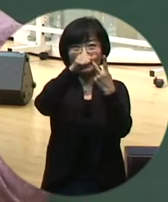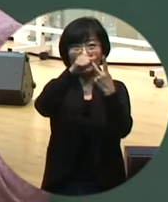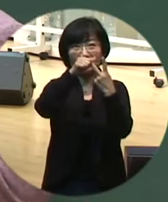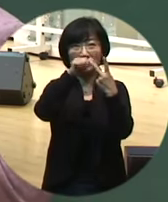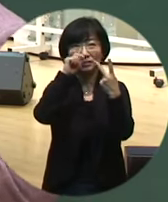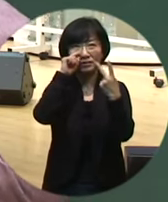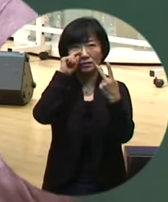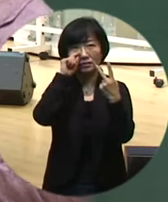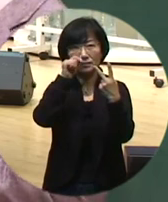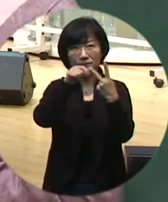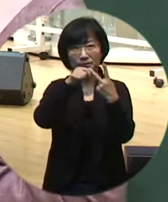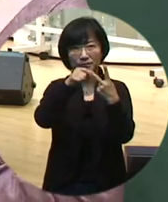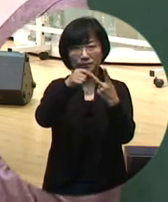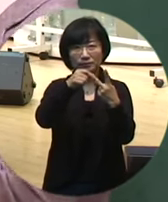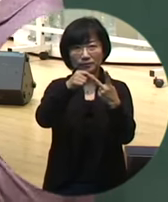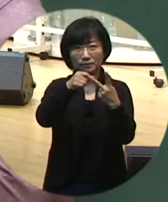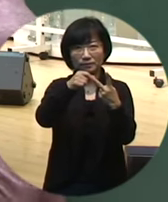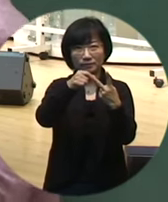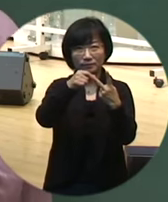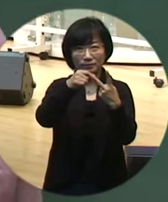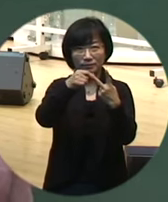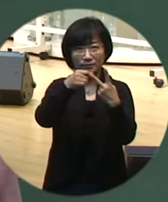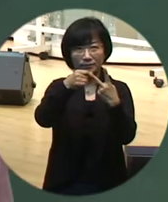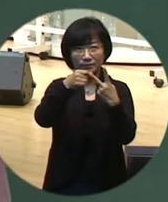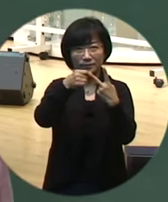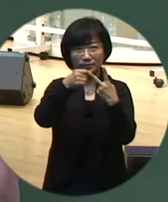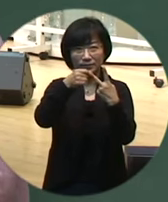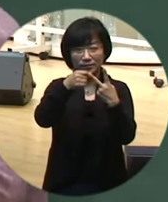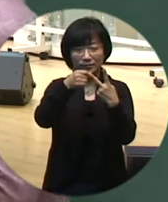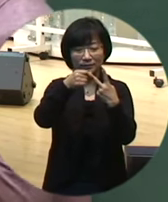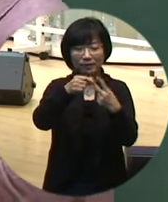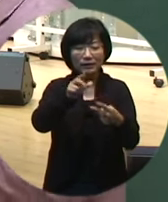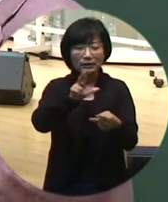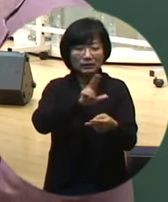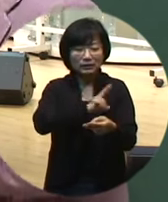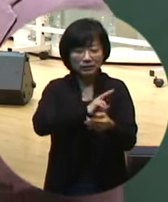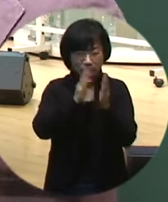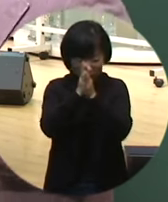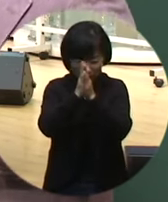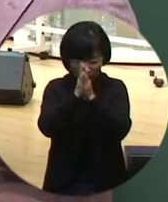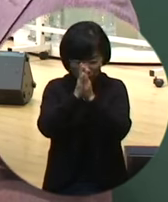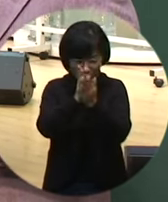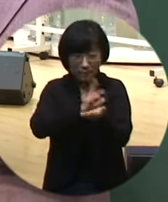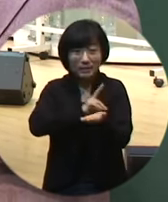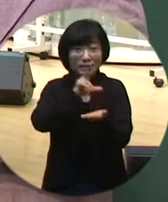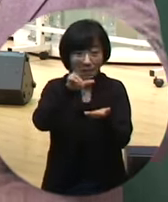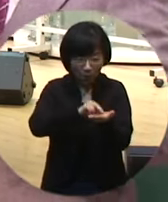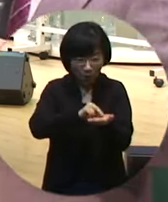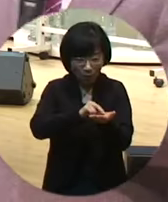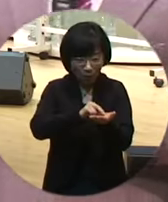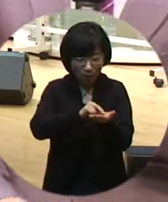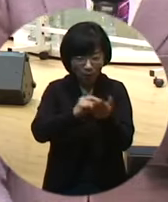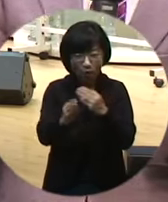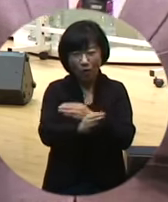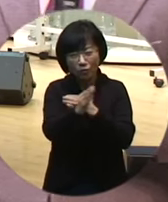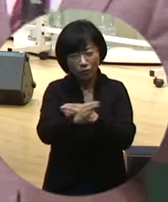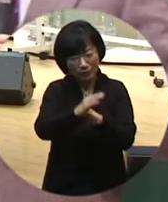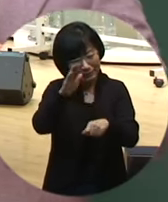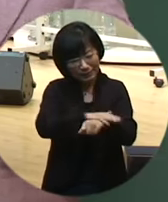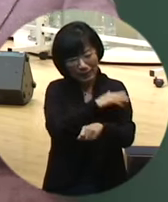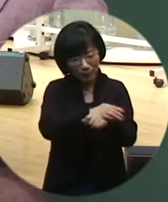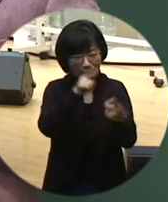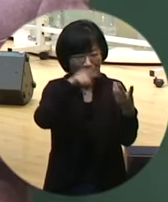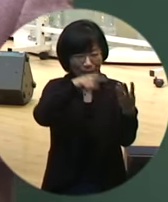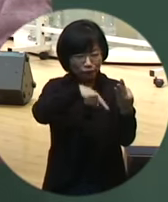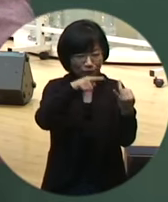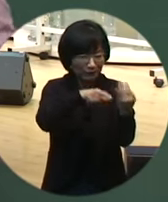never going to make that mistake again. 기도 제목을 잘못 정한 게 실패예요. And the second failure that I encountered was that I had the incorrect